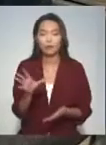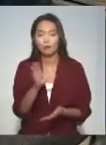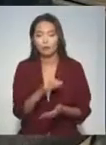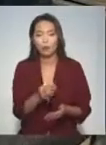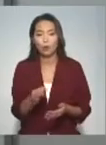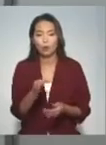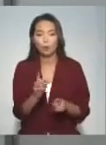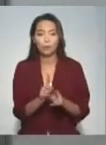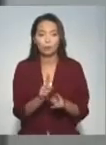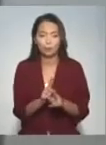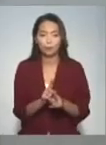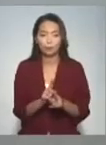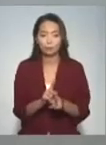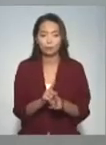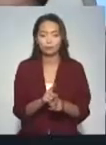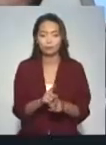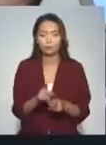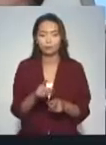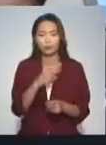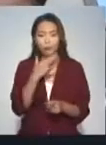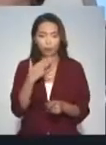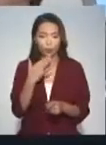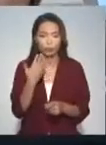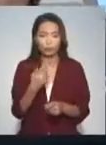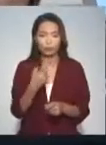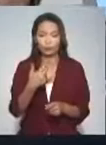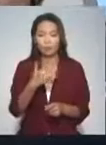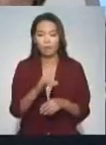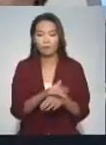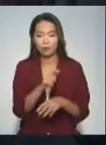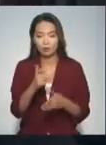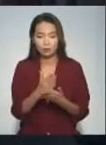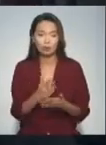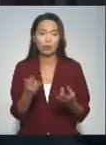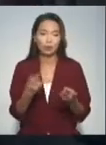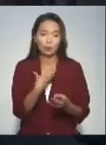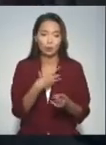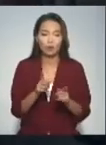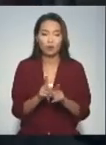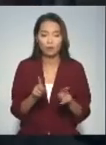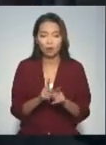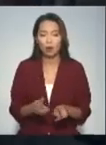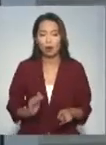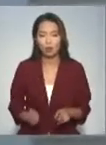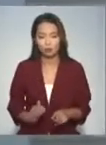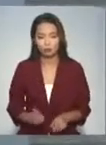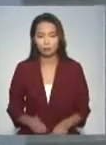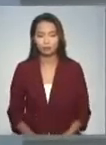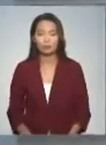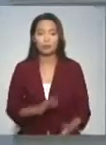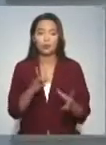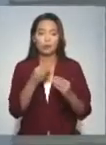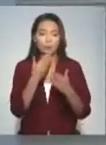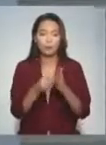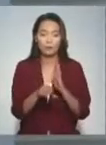этом задействовано 135 волонтеров. Их снабдили всем необходимым для проведения агитационной кампании, сообщил Абдин. В целом